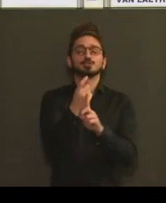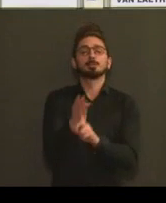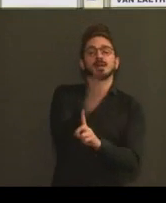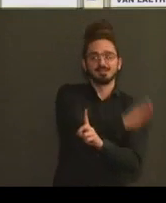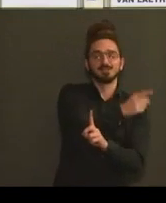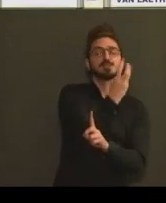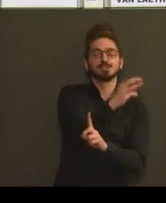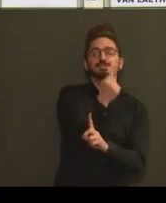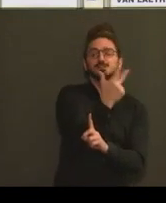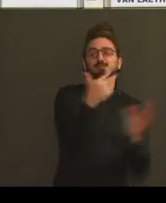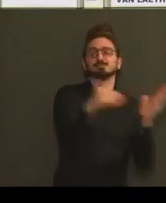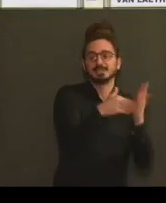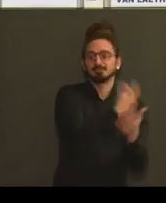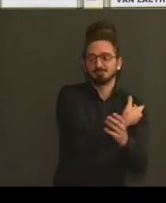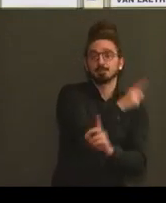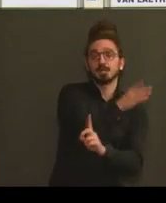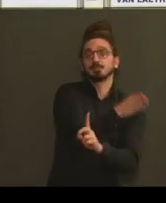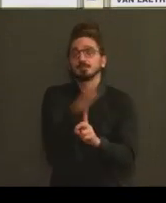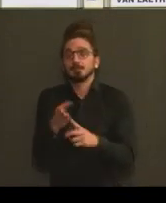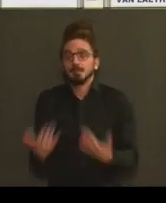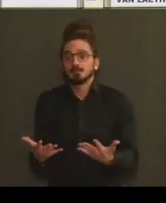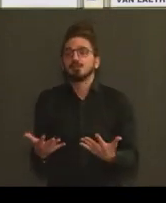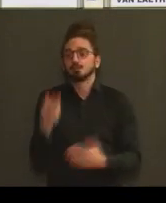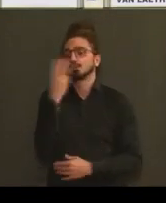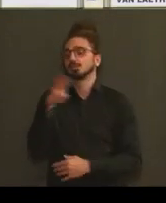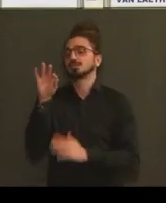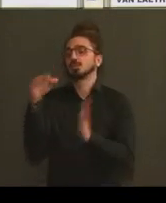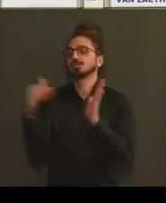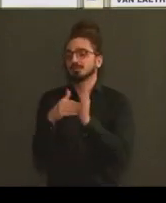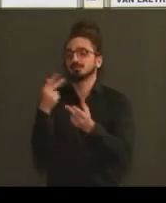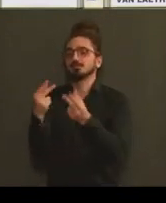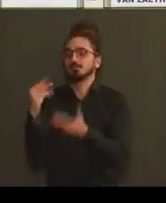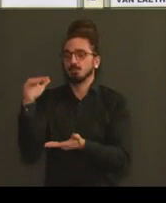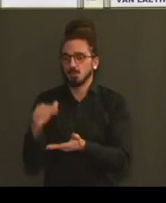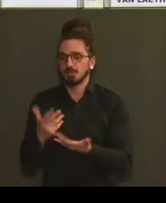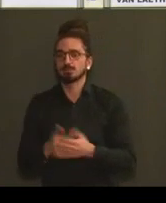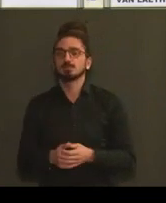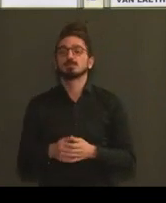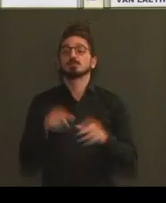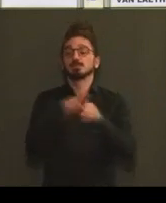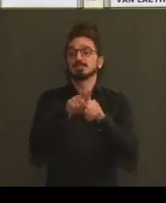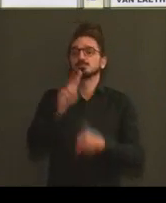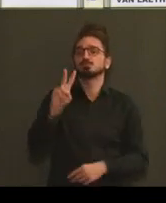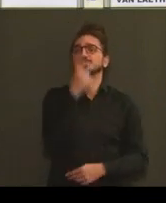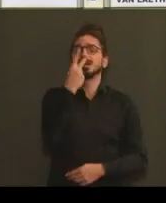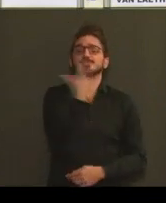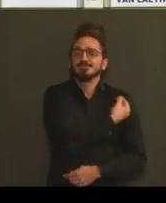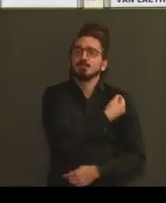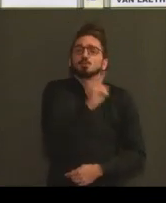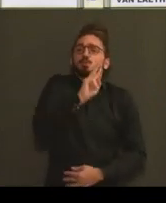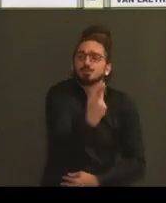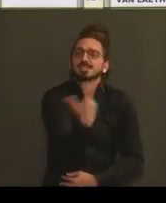que 130 000 ont reçu leur deuxième dose. Il est très clair que la deuxième dose a occupé beaucoup de la place de la vaccination